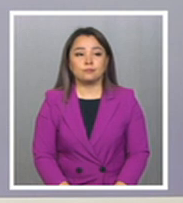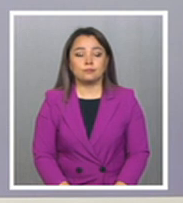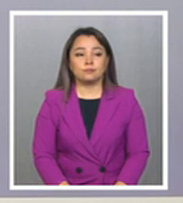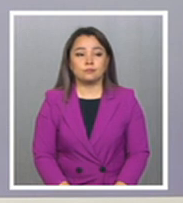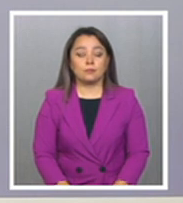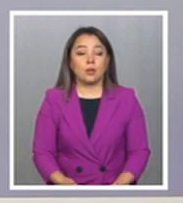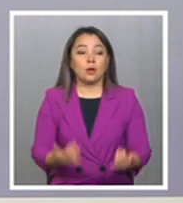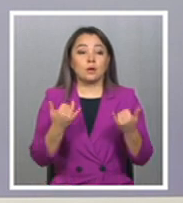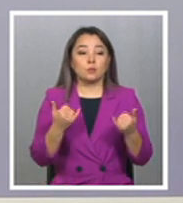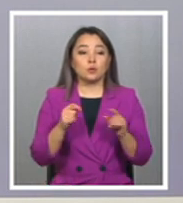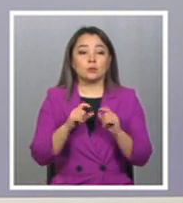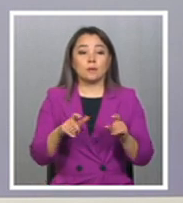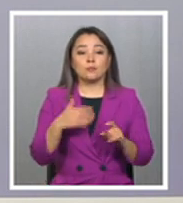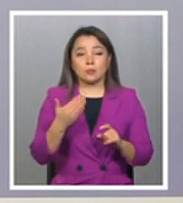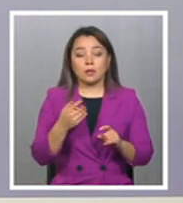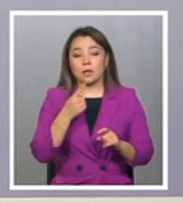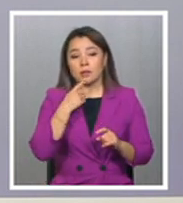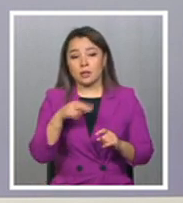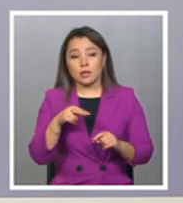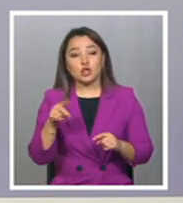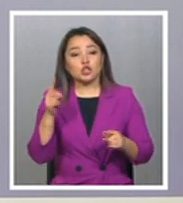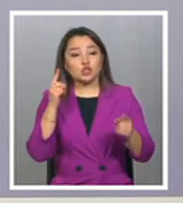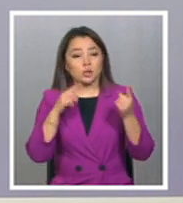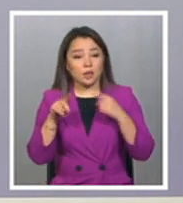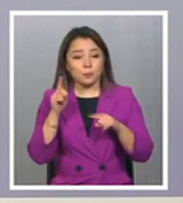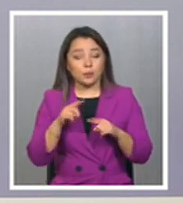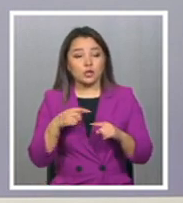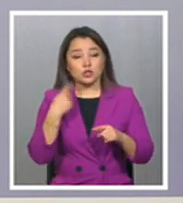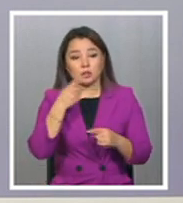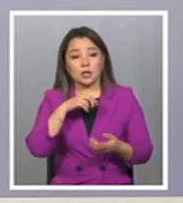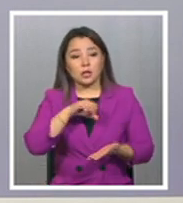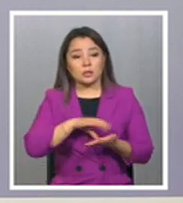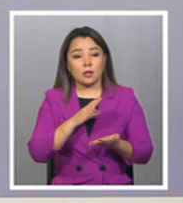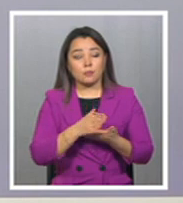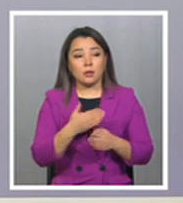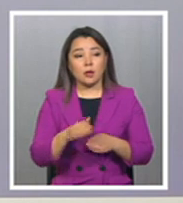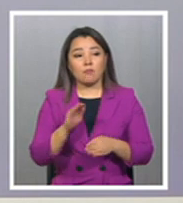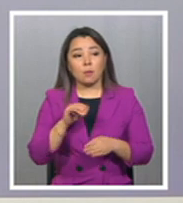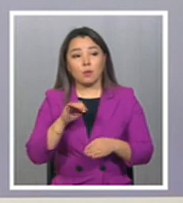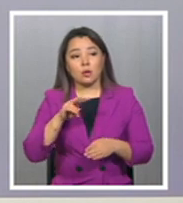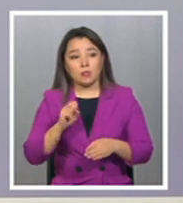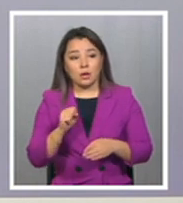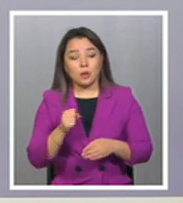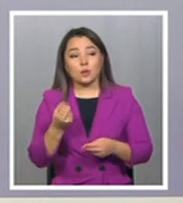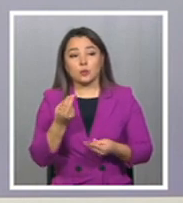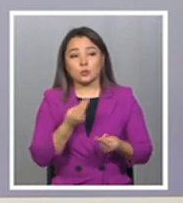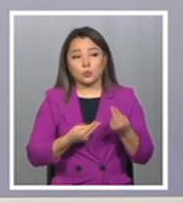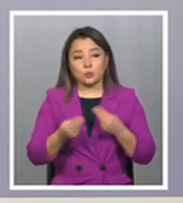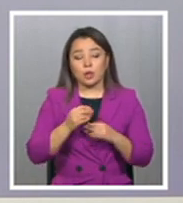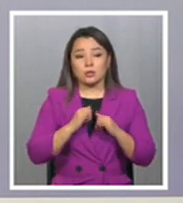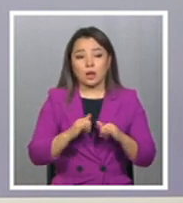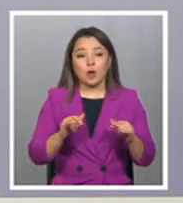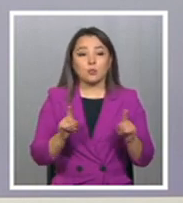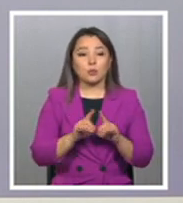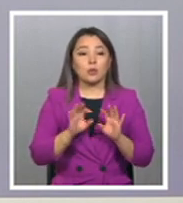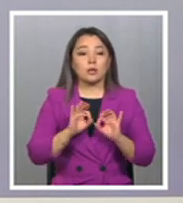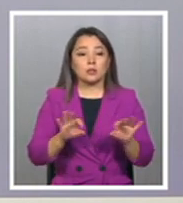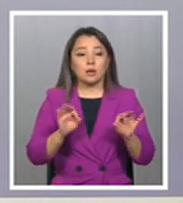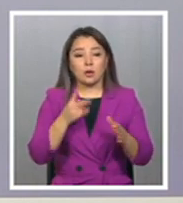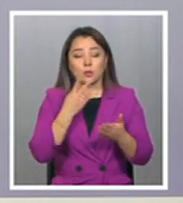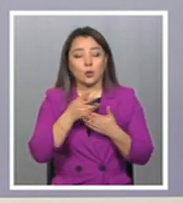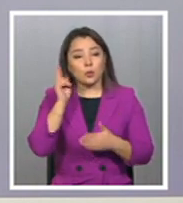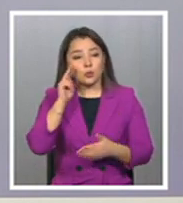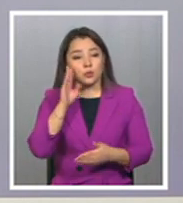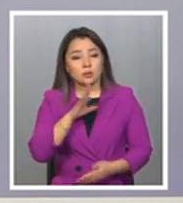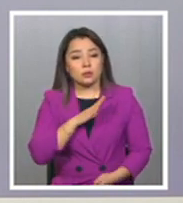қорытындыласақ. Бүгінгі сабақта әдеби шығарманың жанрына қарай фабуласы мен сюжеттік дамуын сипаттап